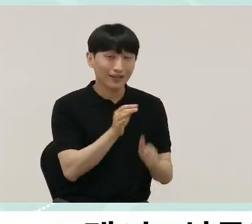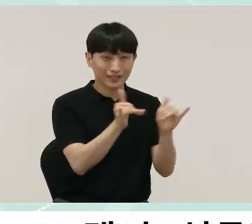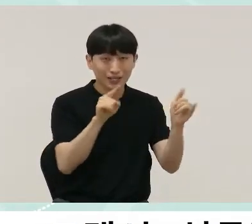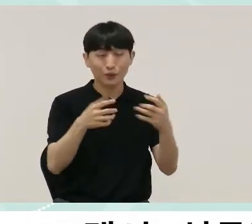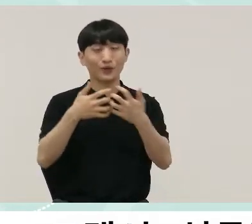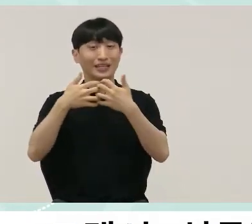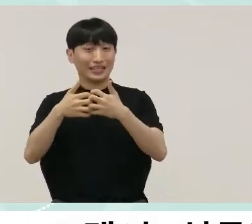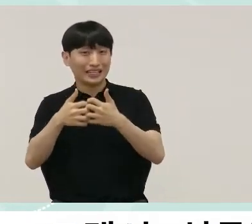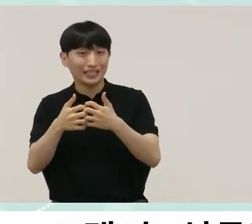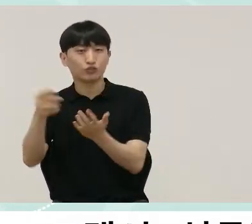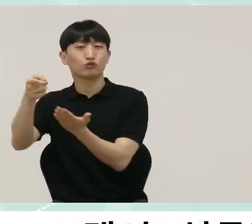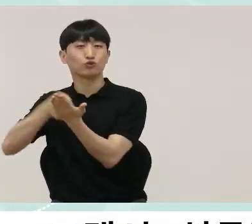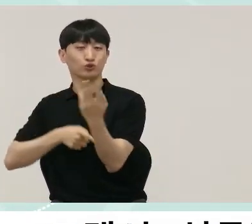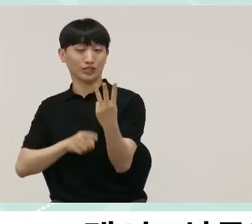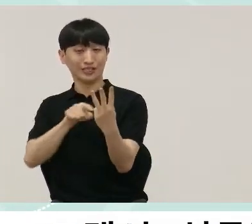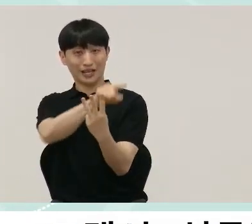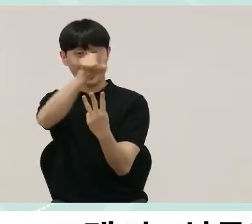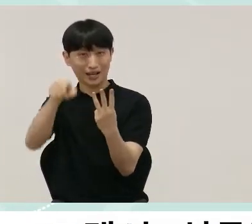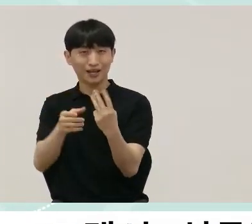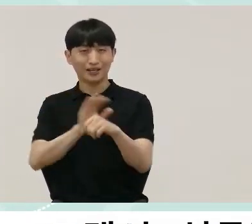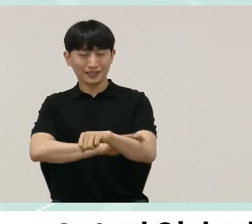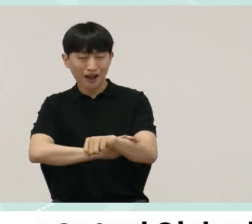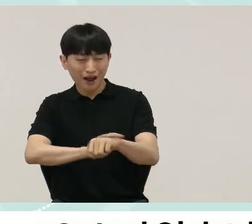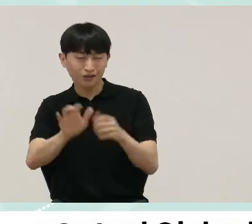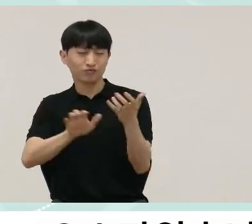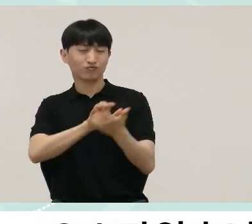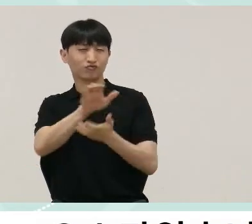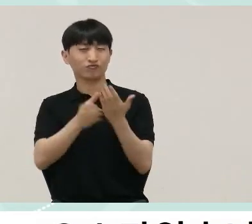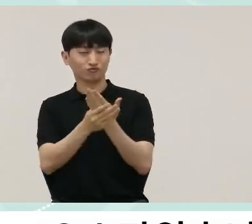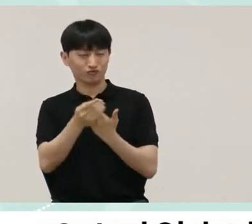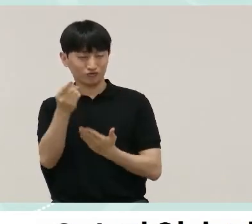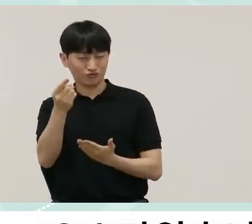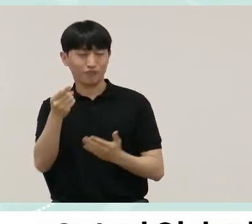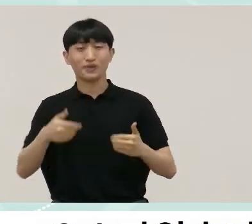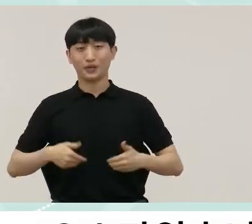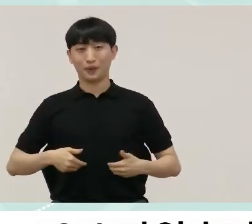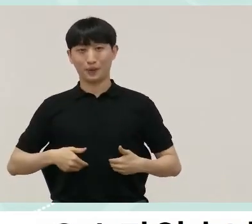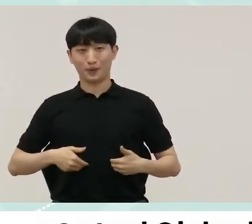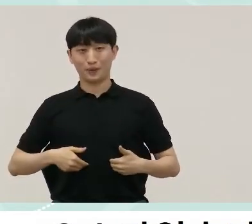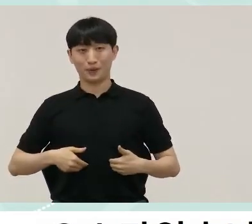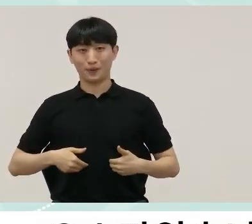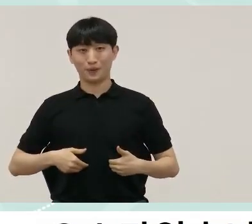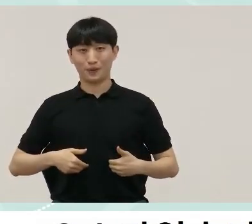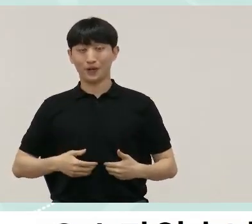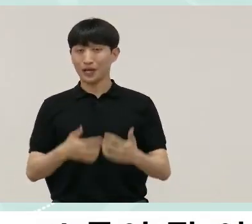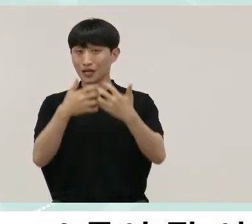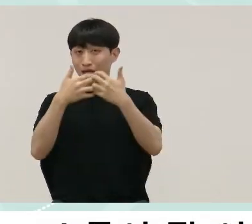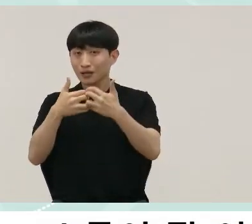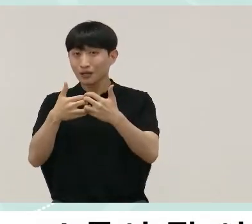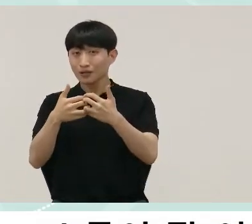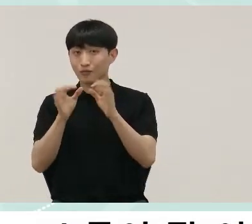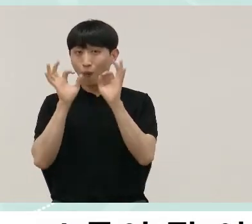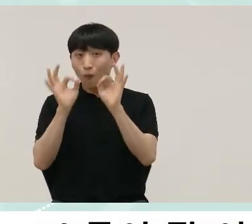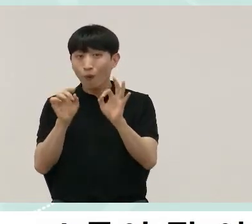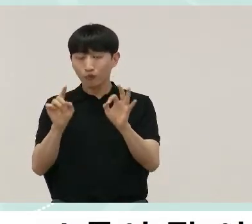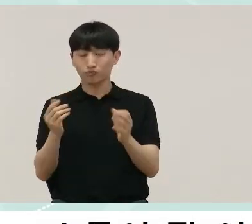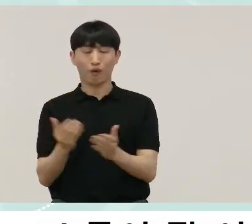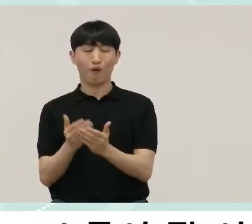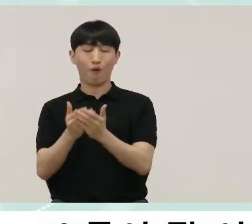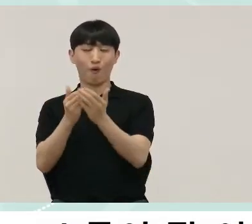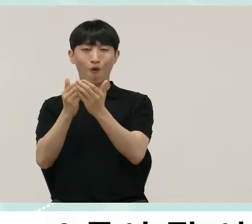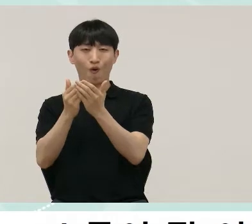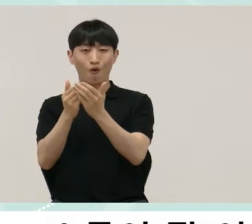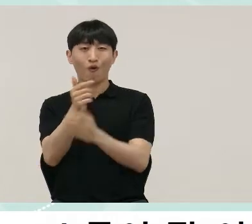수술에 이 세 가지 요소들이 다 잘 이루어져야 되는데 기기 부분에 대해서는 무궁무진한 발전들이 최근에 있어 왔고